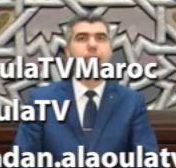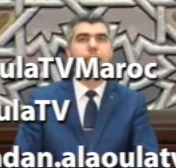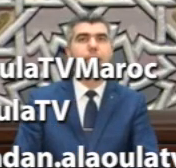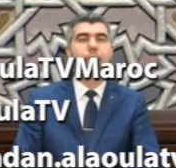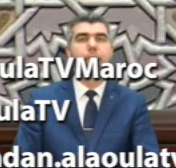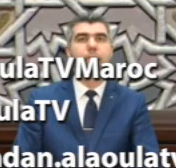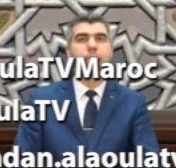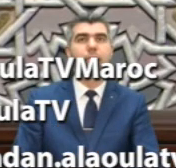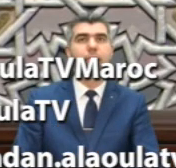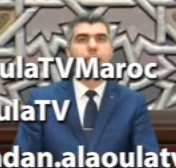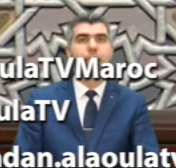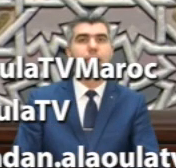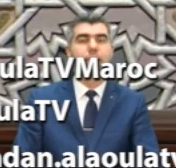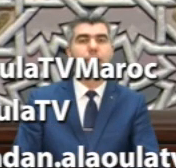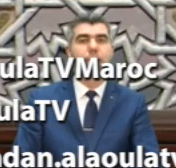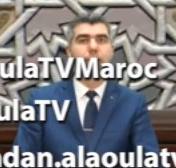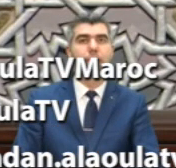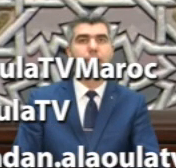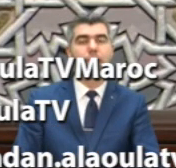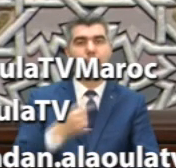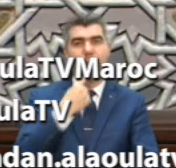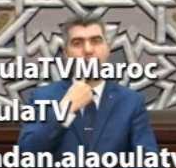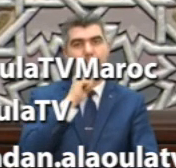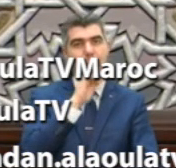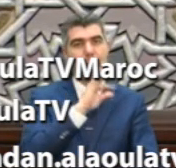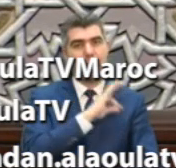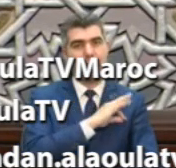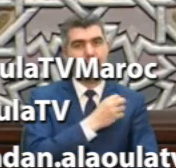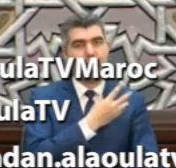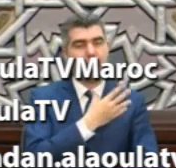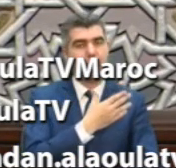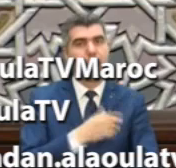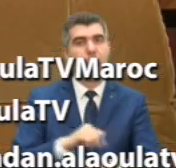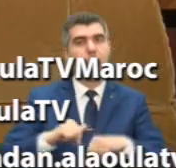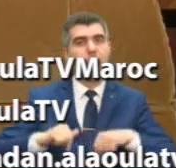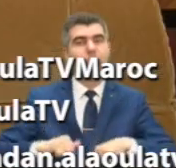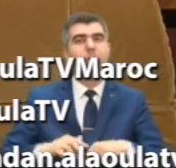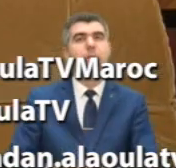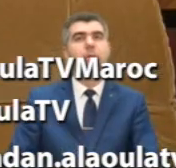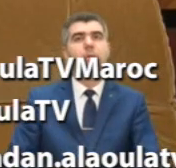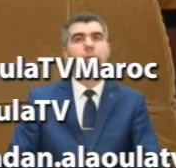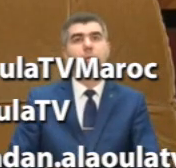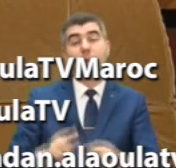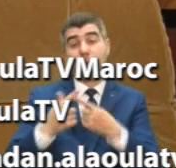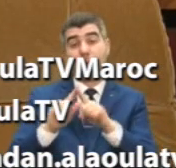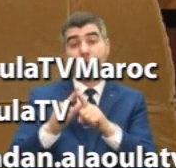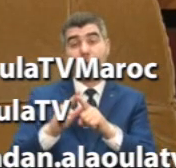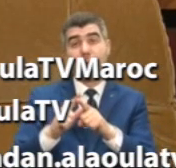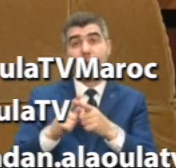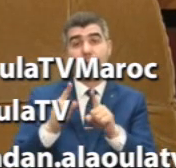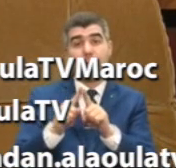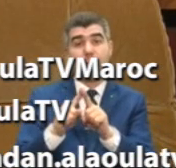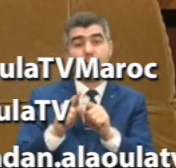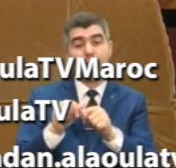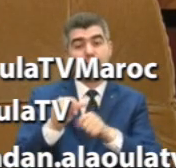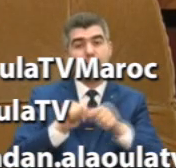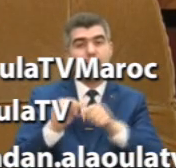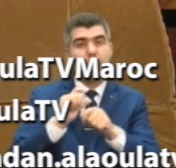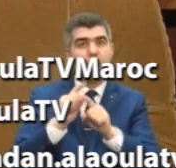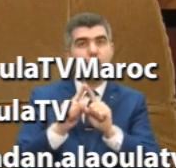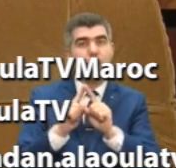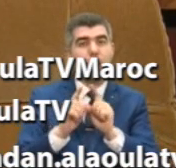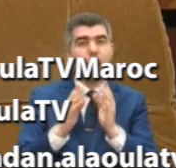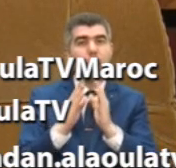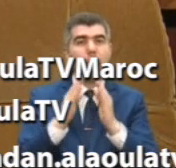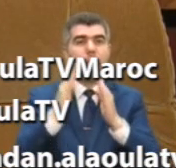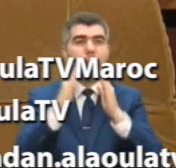تفضل السيد النائب. بسم الله الرحمن الرحيم. السيد الوزير، في اطار محاربه البدائل للسكن الغير لائق،